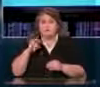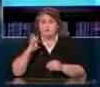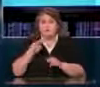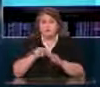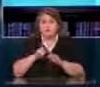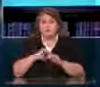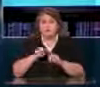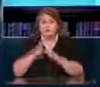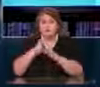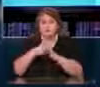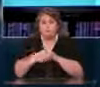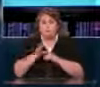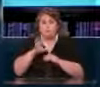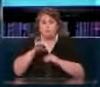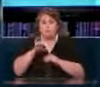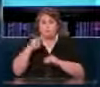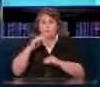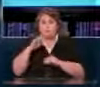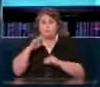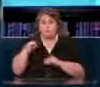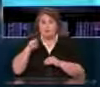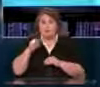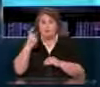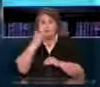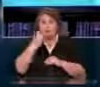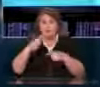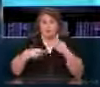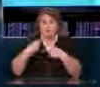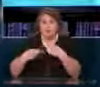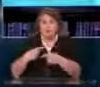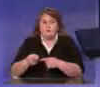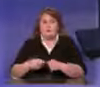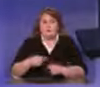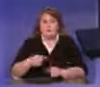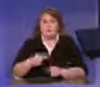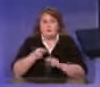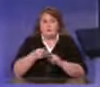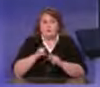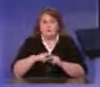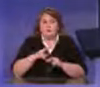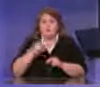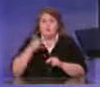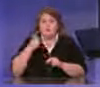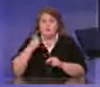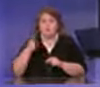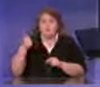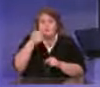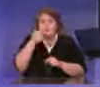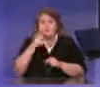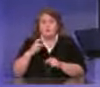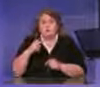признак, проявляющийся у гибрида первого поколения. То есть это преобладающий